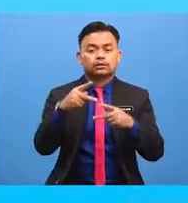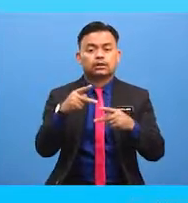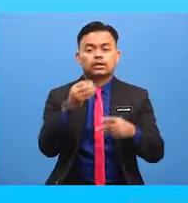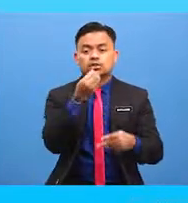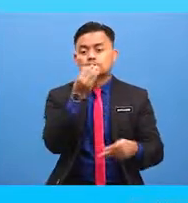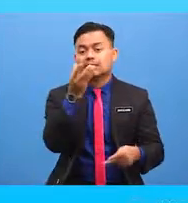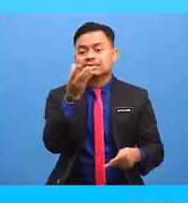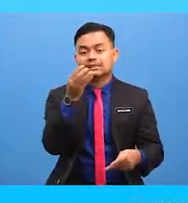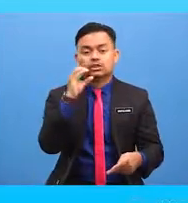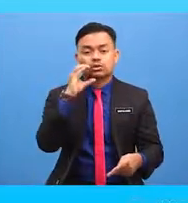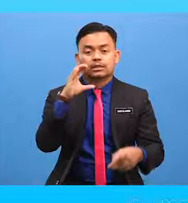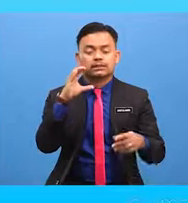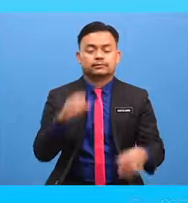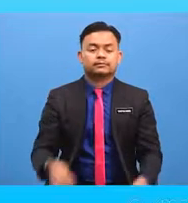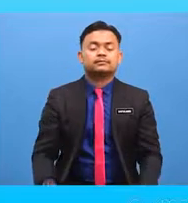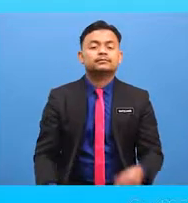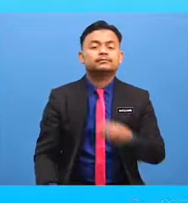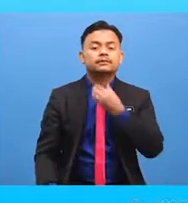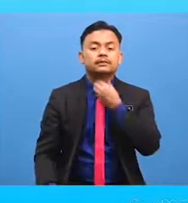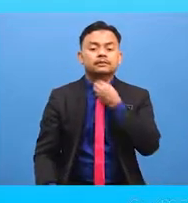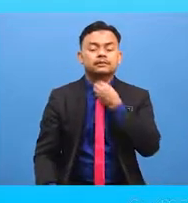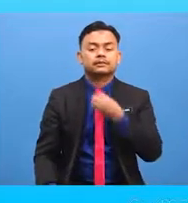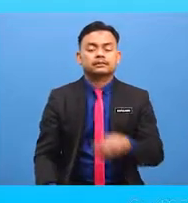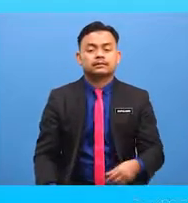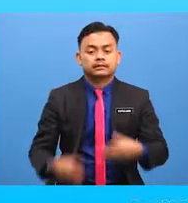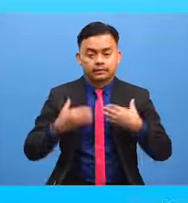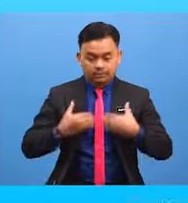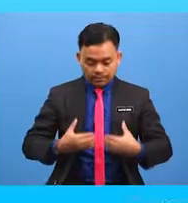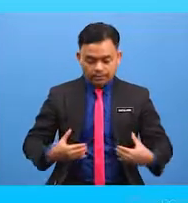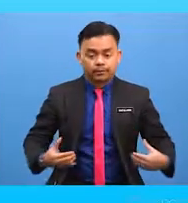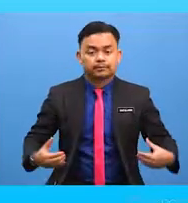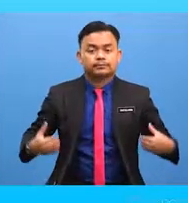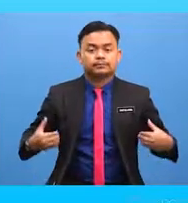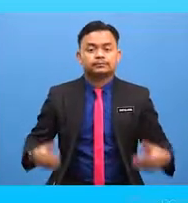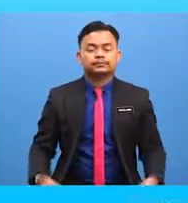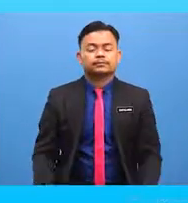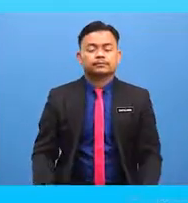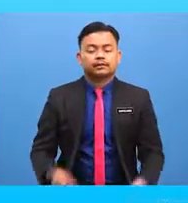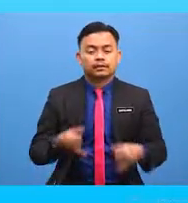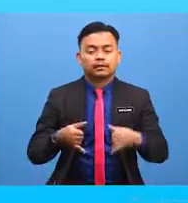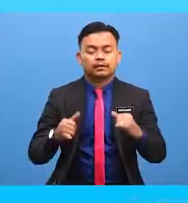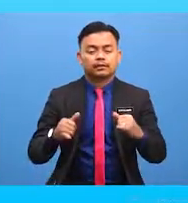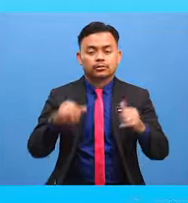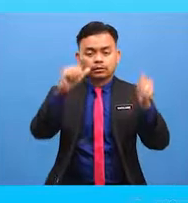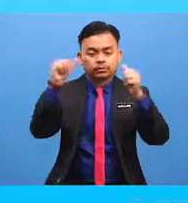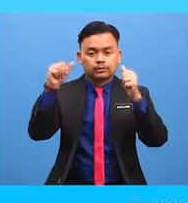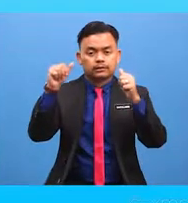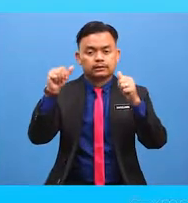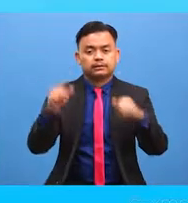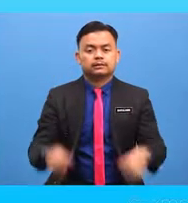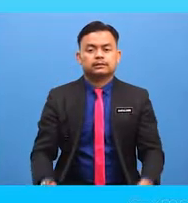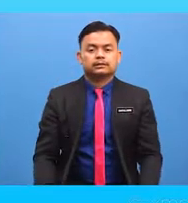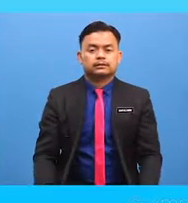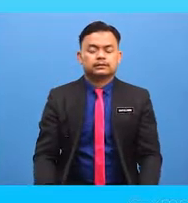merdu kita. Daripada laring dan ke bawah, laluan udara kelihatan seperti